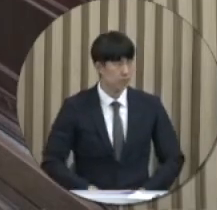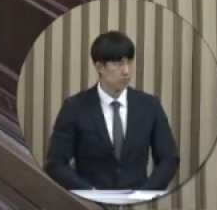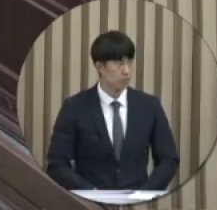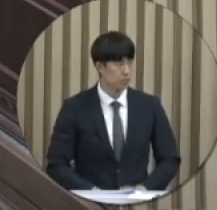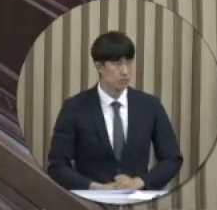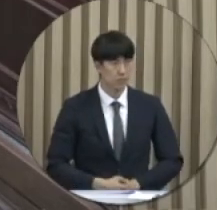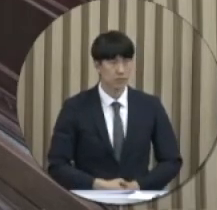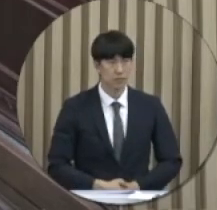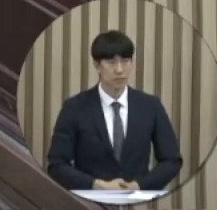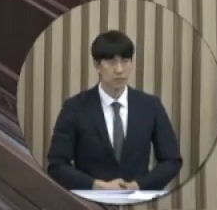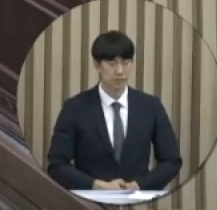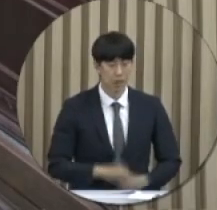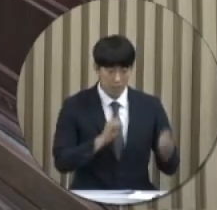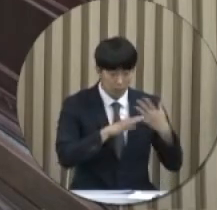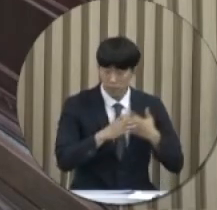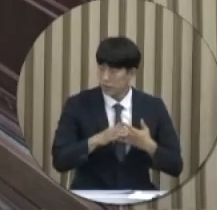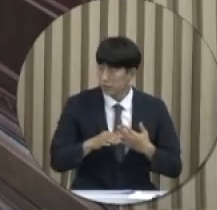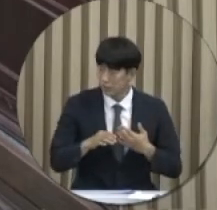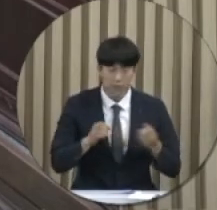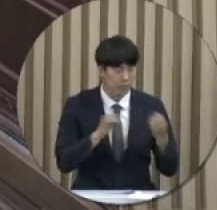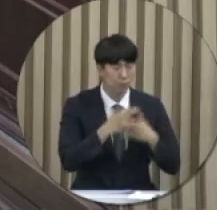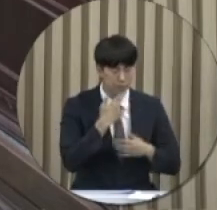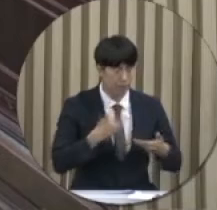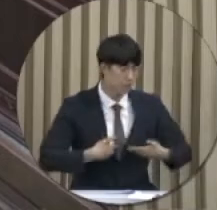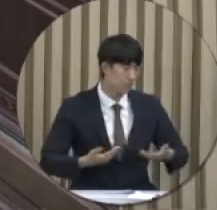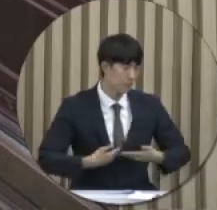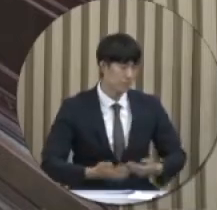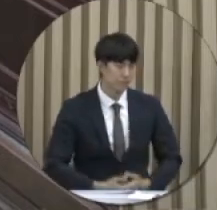아, 답변 드릴게요. 아니, 답변 아, 안 네네, 주셔도 될것 알겠습니다. 같습니다. 네네. 예.